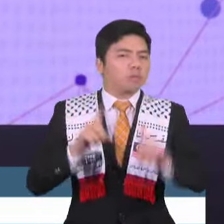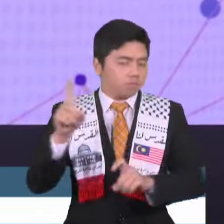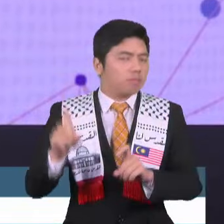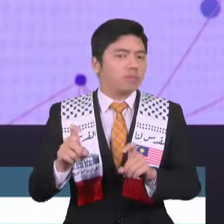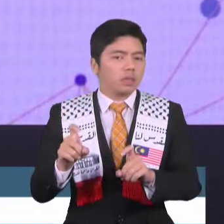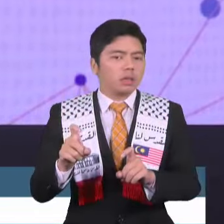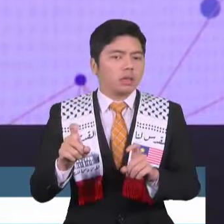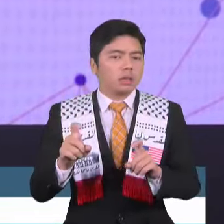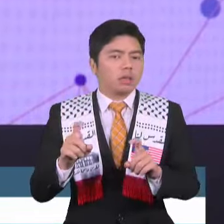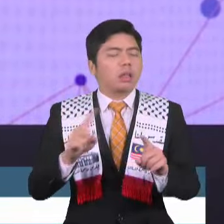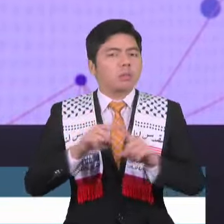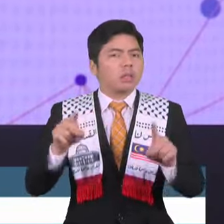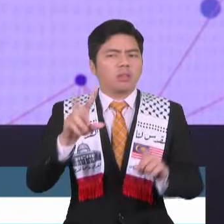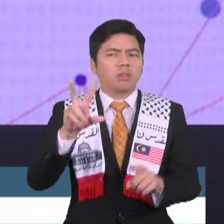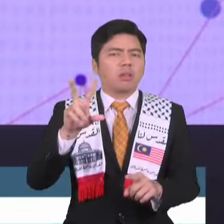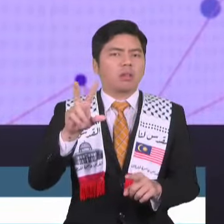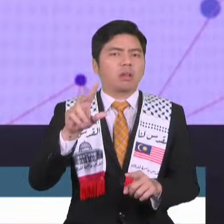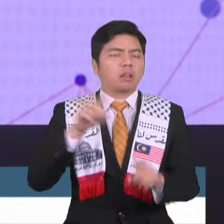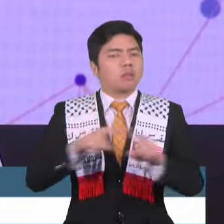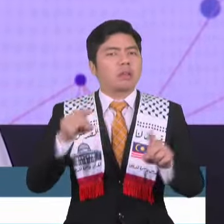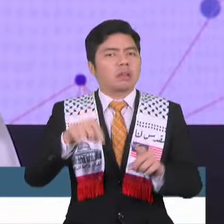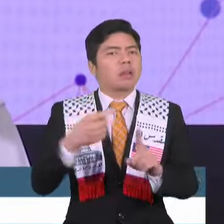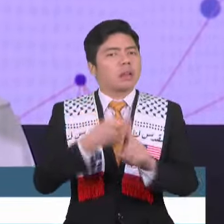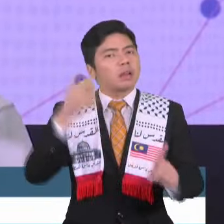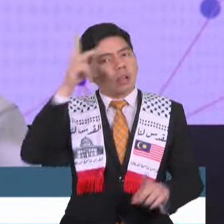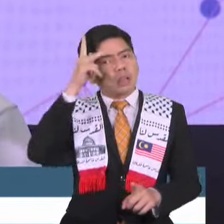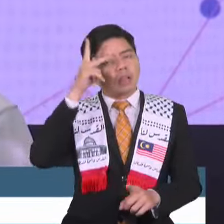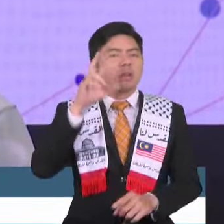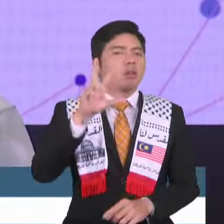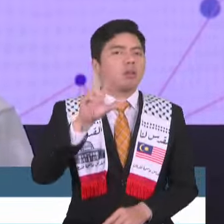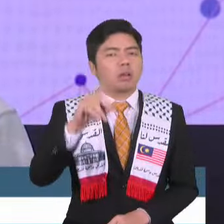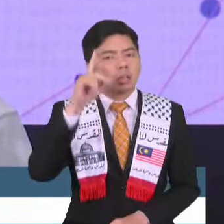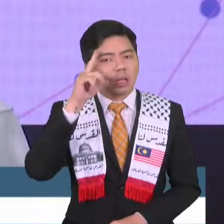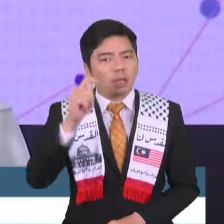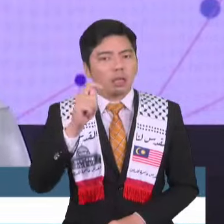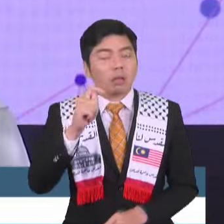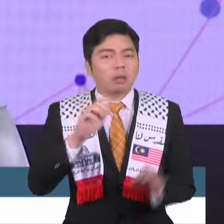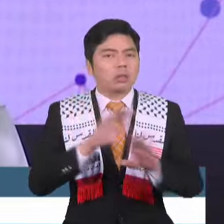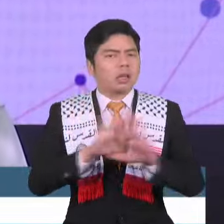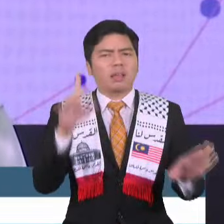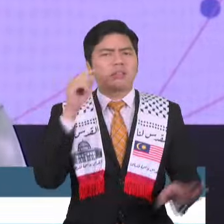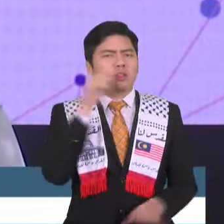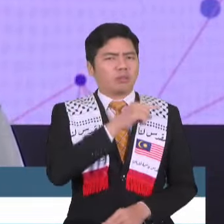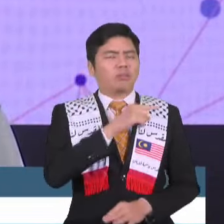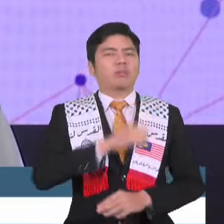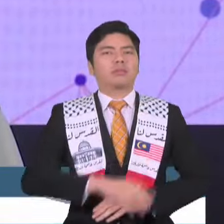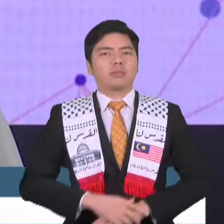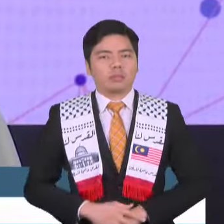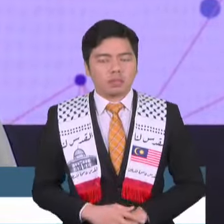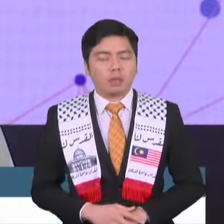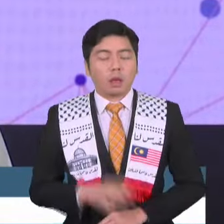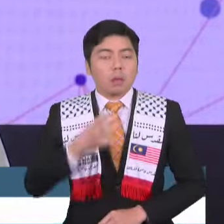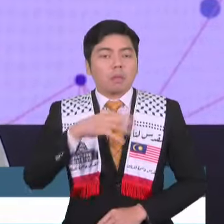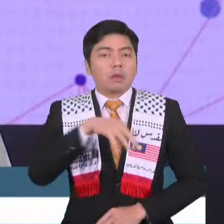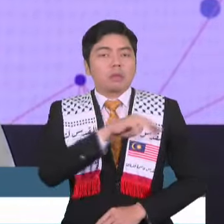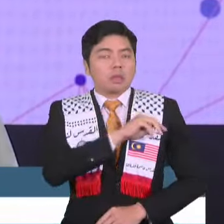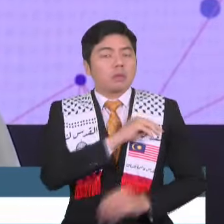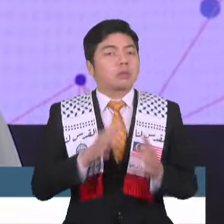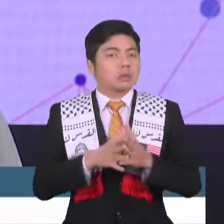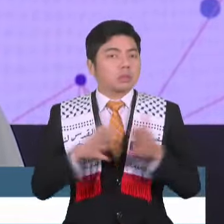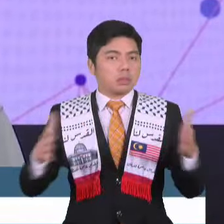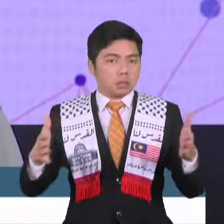ini. Tapi daripada Kelantan, bukan daripada Terengganu. Jadi jangan jadi hipokrit. Ya, Menteri Besar